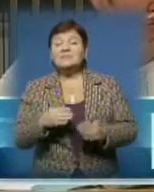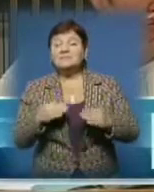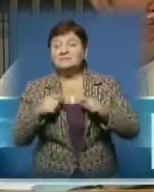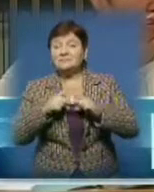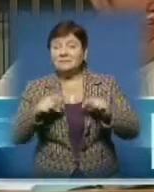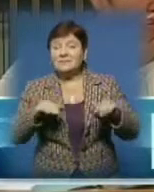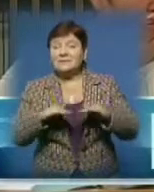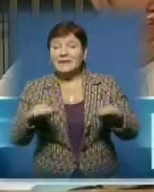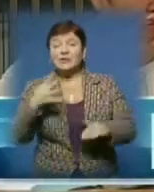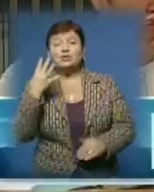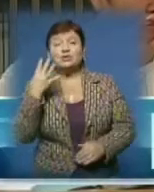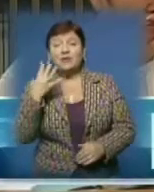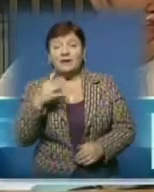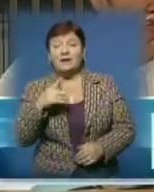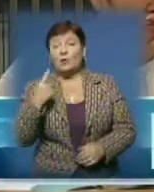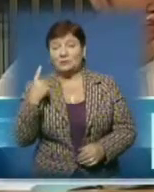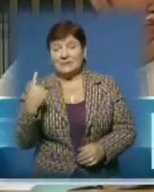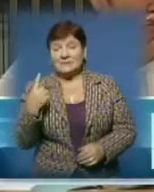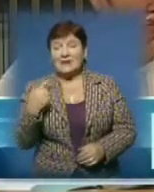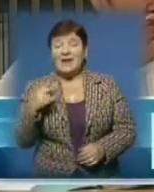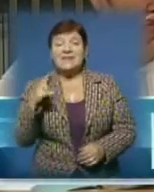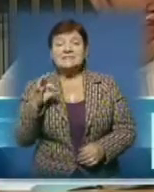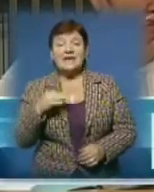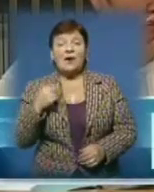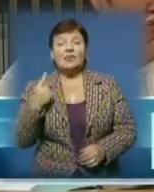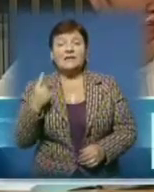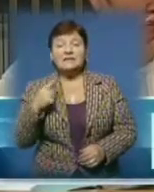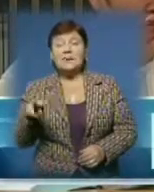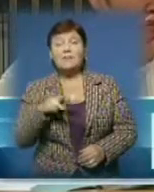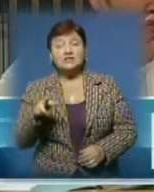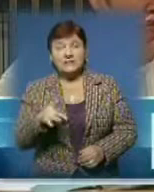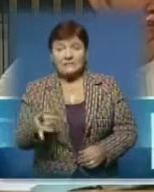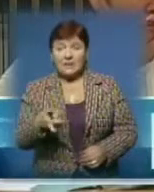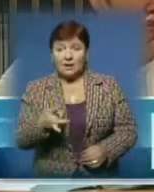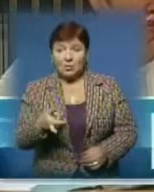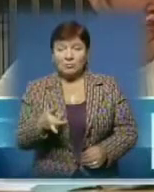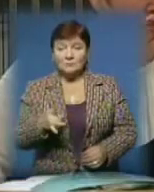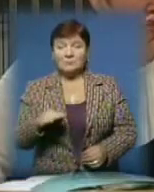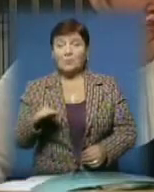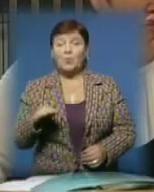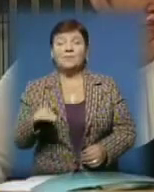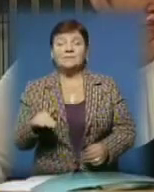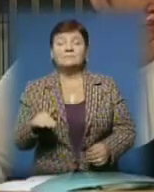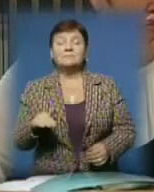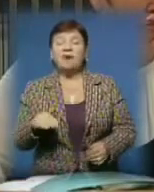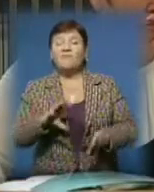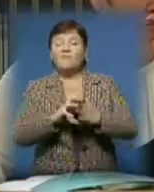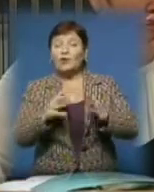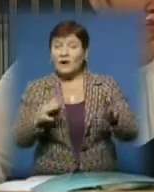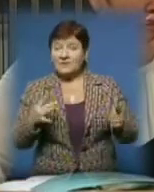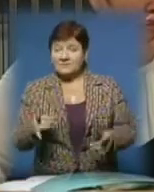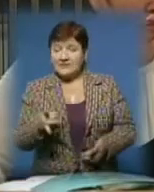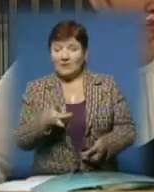дію всього 4 одиниці. Це 2 одиниці у Мишівському районі, 1 у